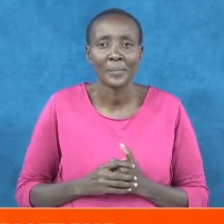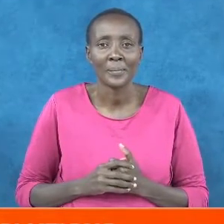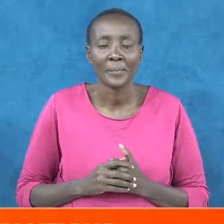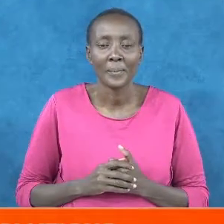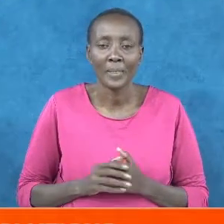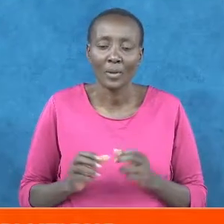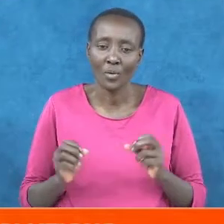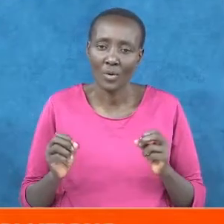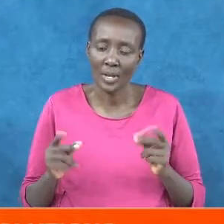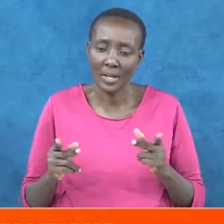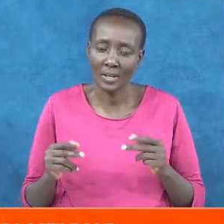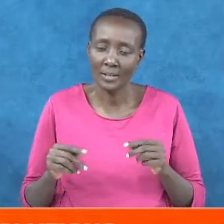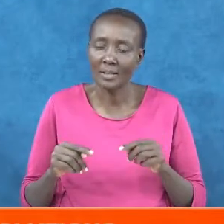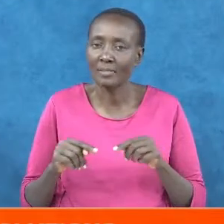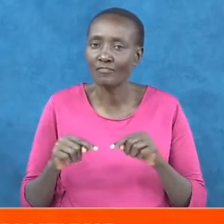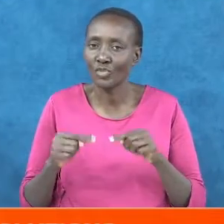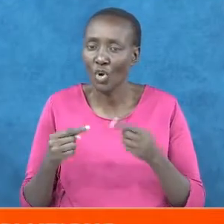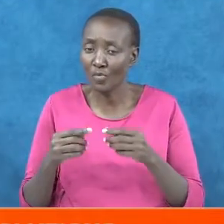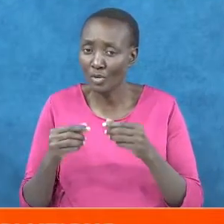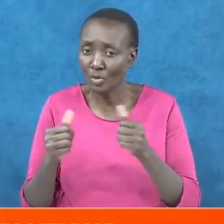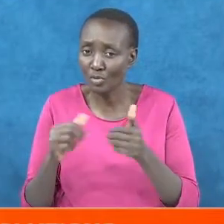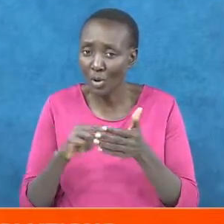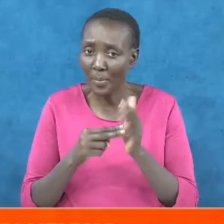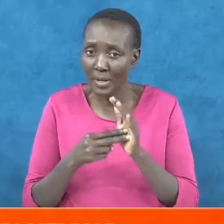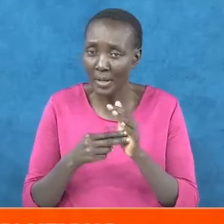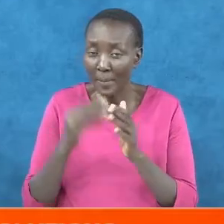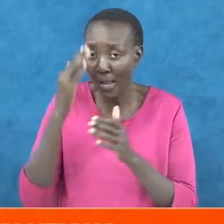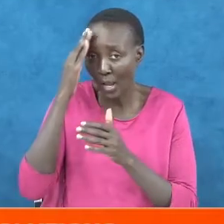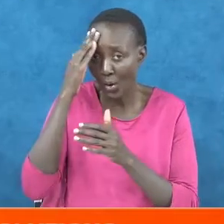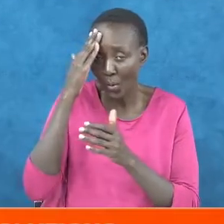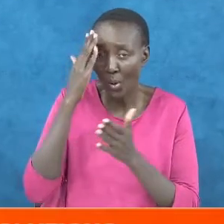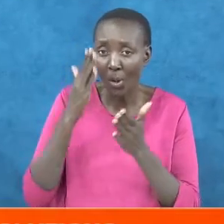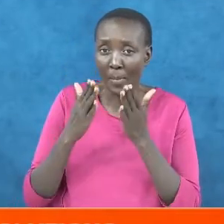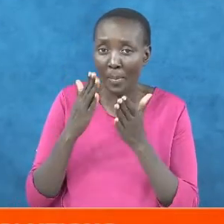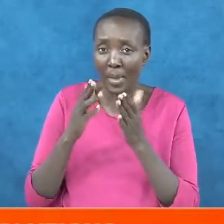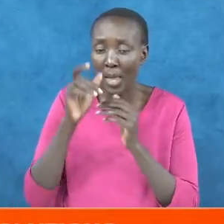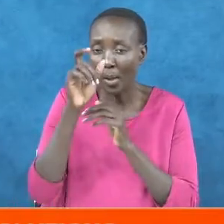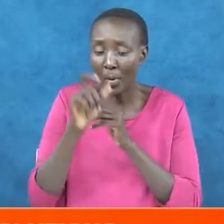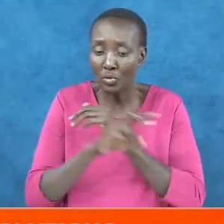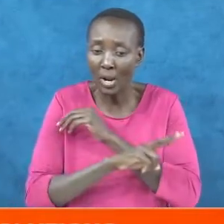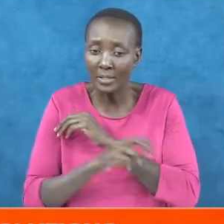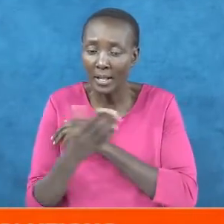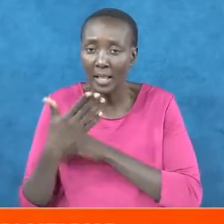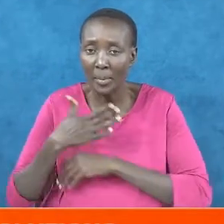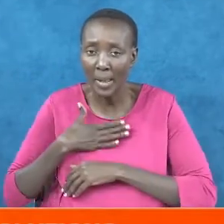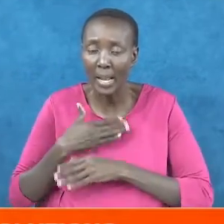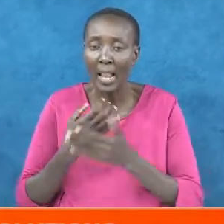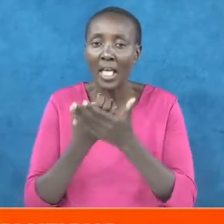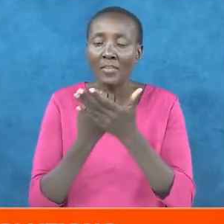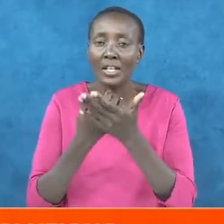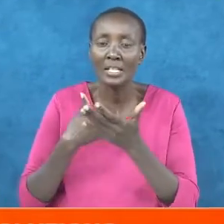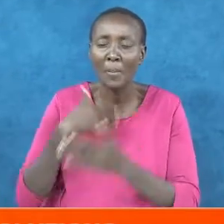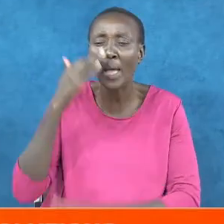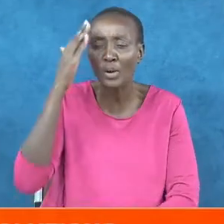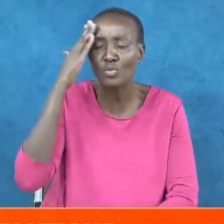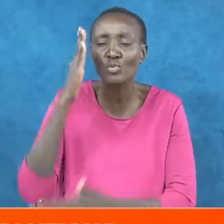Okay, hii resolution ni as in, kama najua exactly mwenye amechukua hiyo kitu yangu, tuseme maybe niko na evidence, najua ni huyu